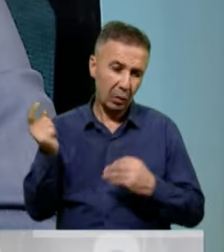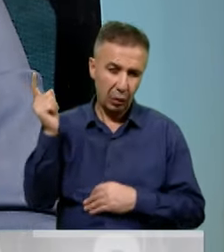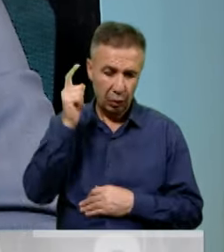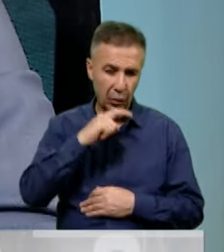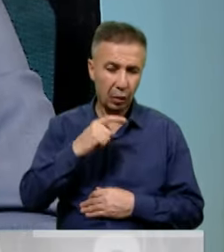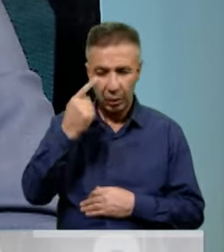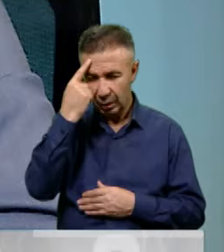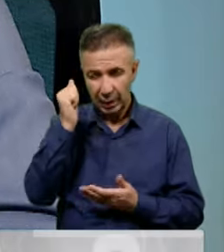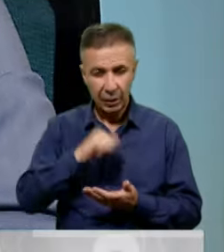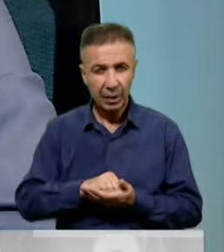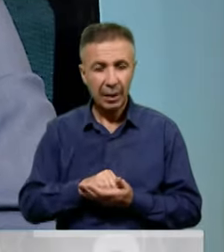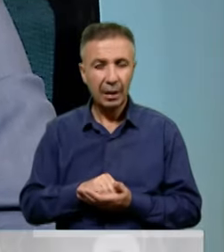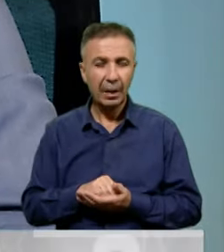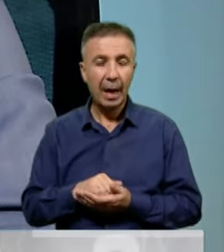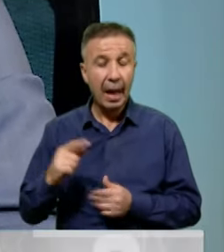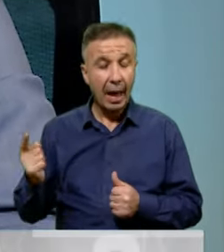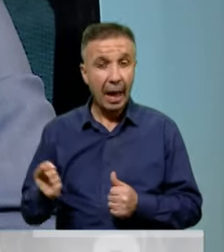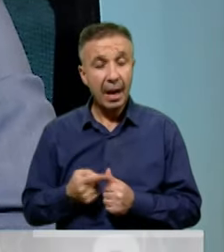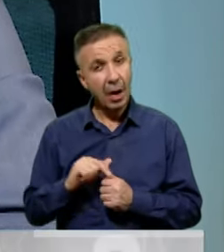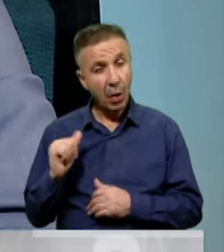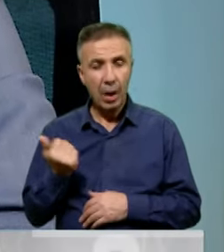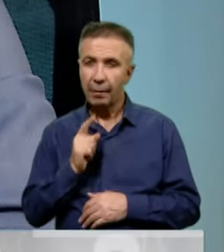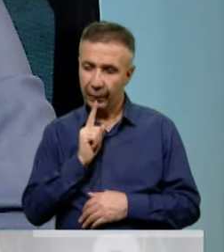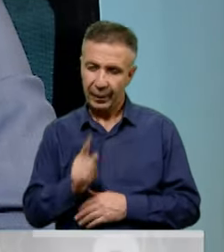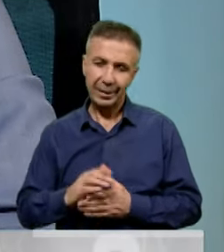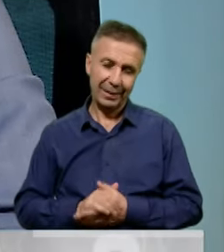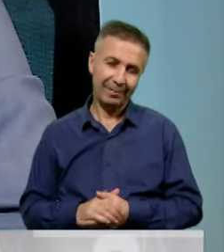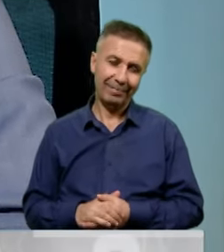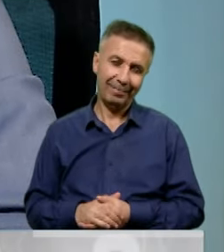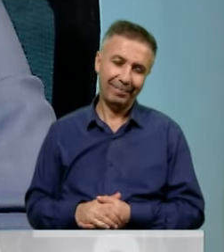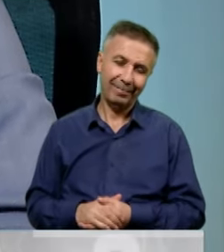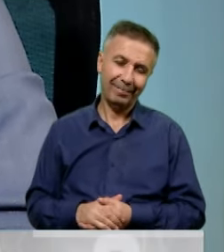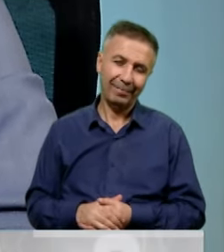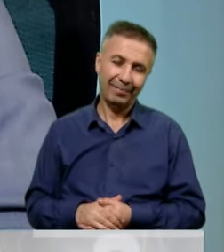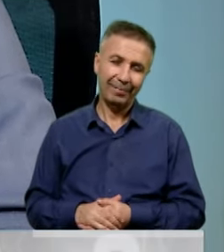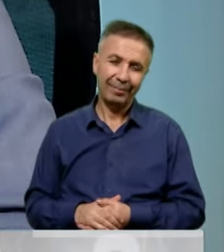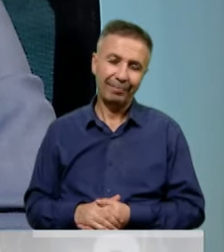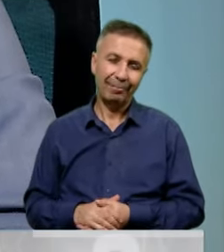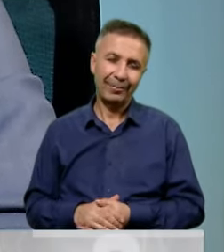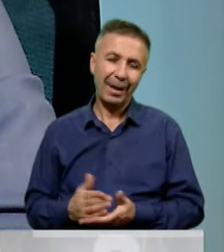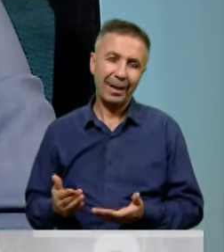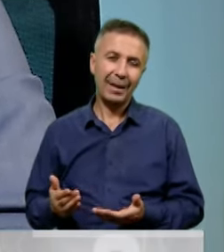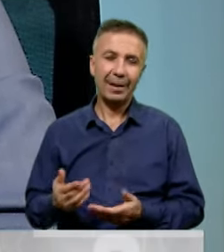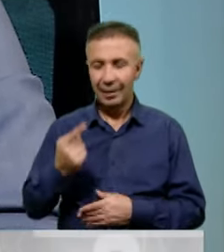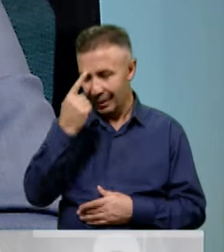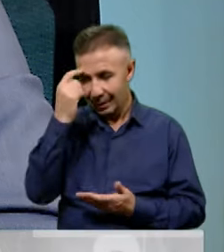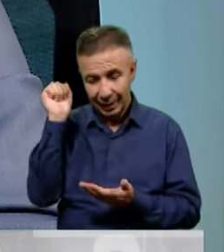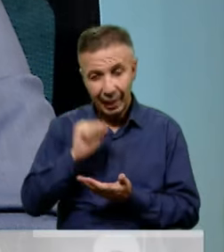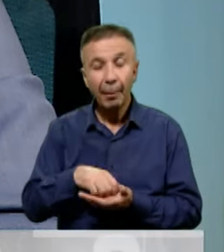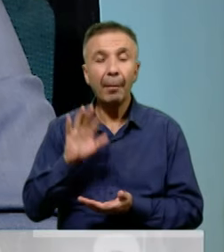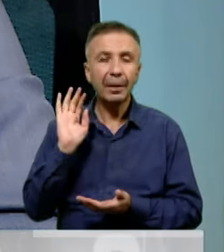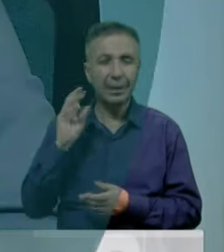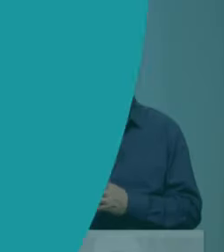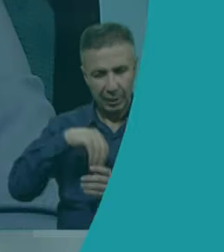secde namazın temel, en temel rüknüdür. En temel rüknü olduğu için zaten secdeyi yerine getiremediği